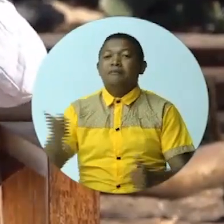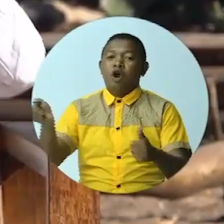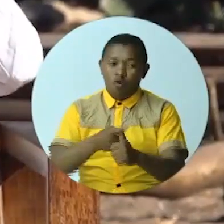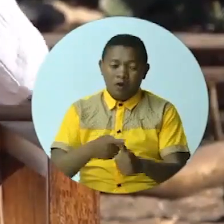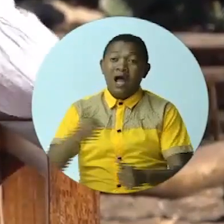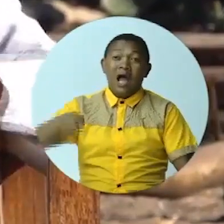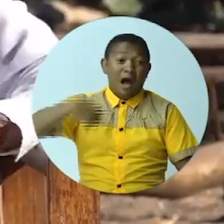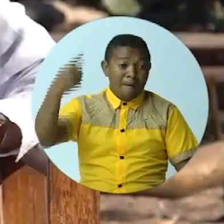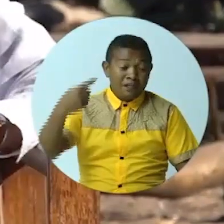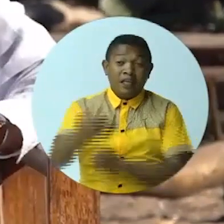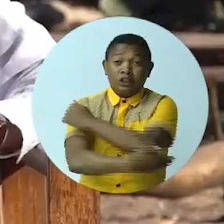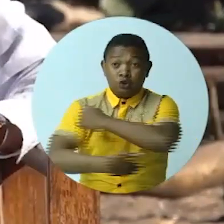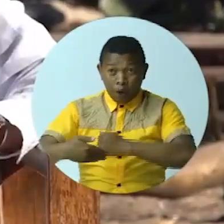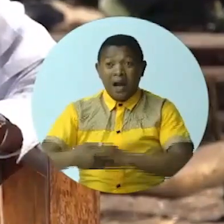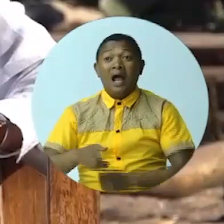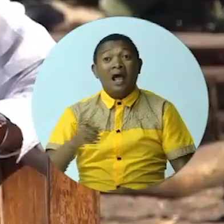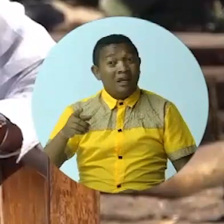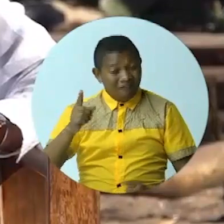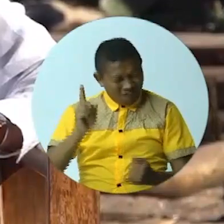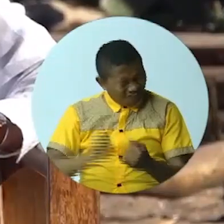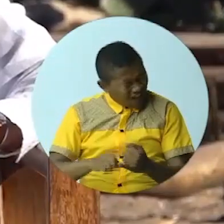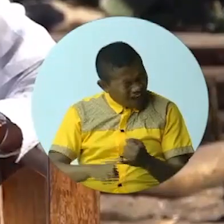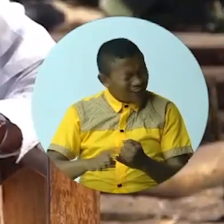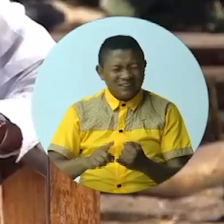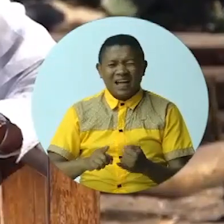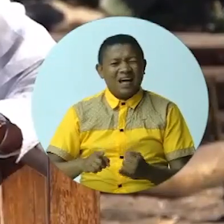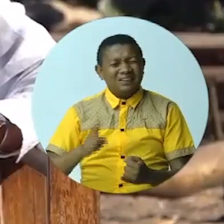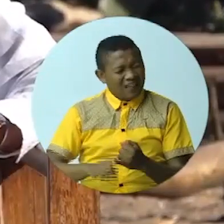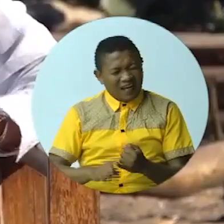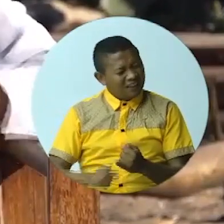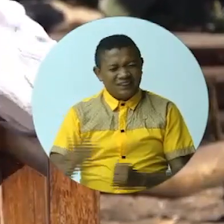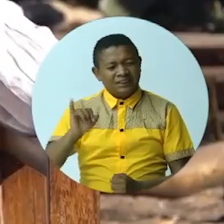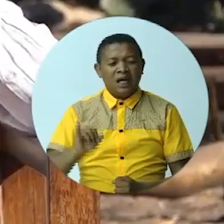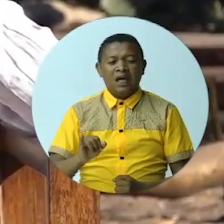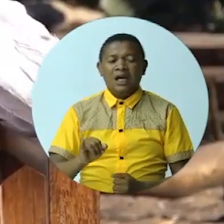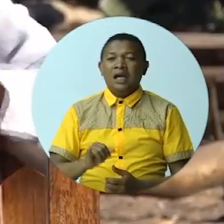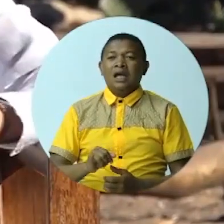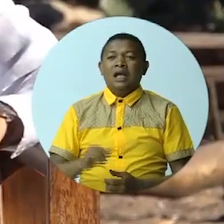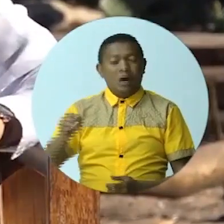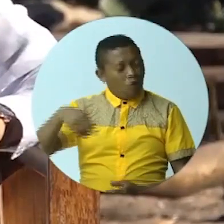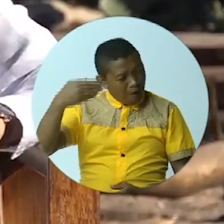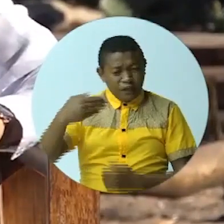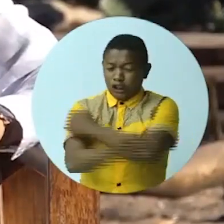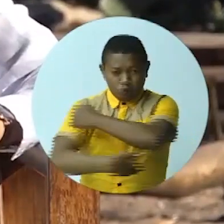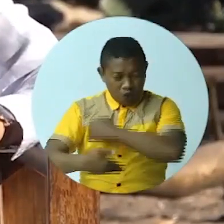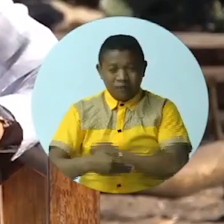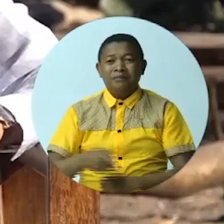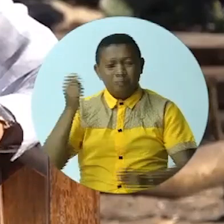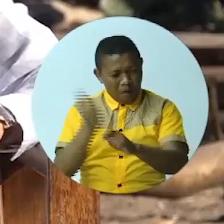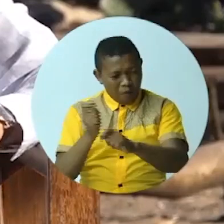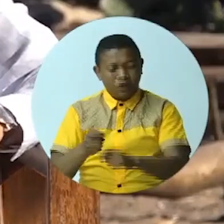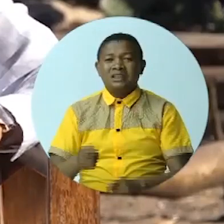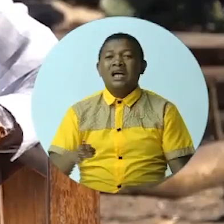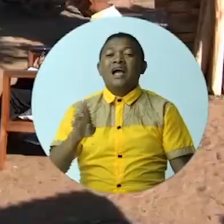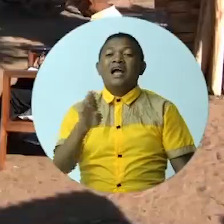amin'ny taona ho avy zao farafantarana izany rn13 zany raha fa tsy vidy zany rn13 zany a